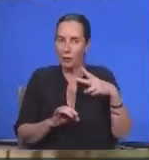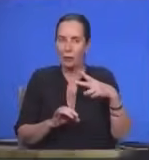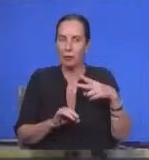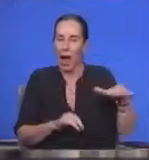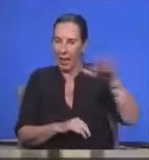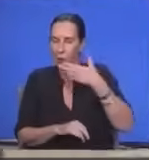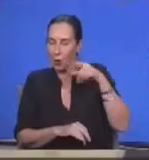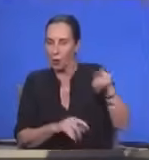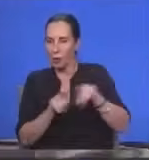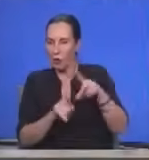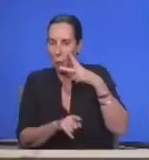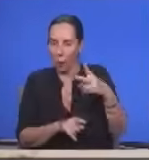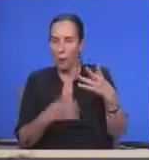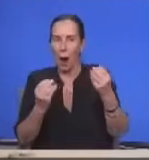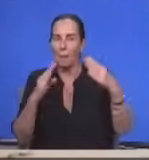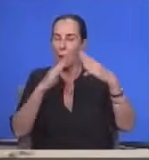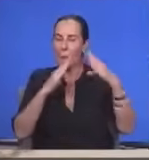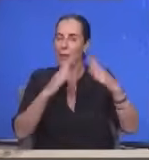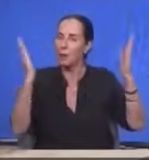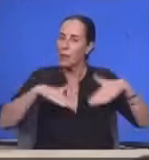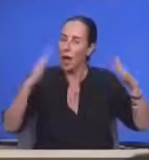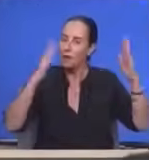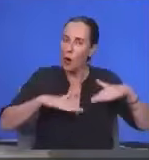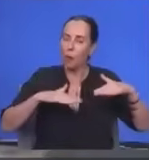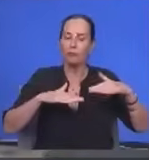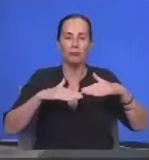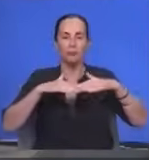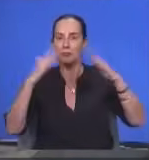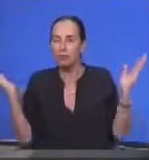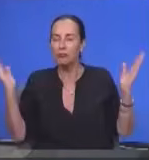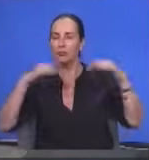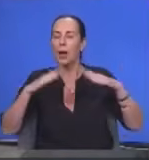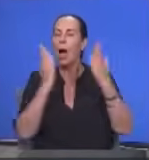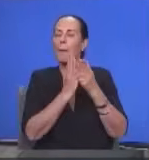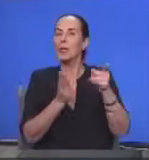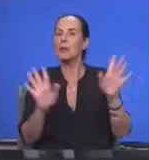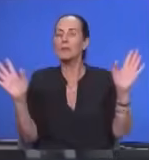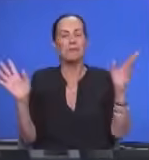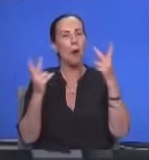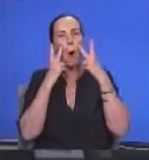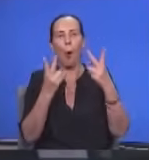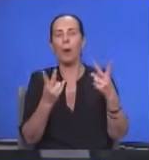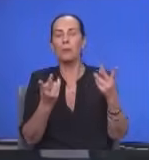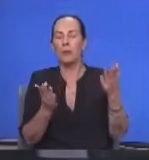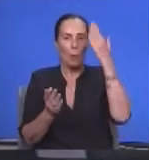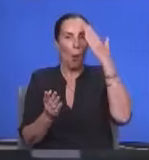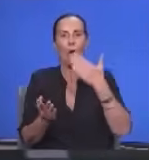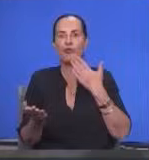, ברוב המקרים, כפי שאתם יכולים לראות, בתים רבים קרסו - קרסו פנימה, קרסו החוצה - ובית הכנסת שלנו, כפי שאתם יכולים